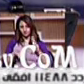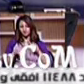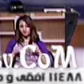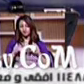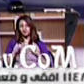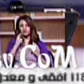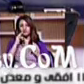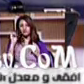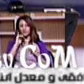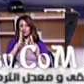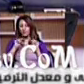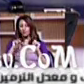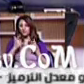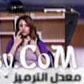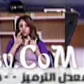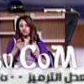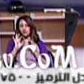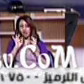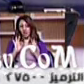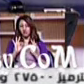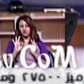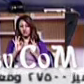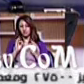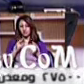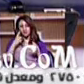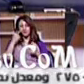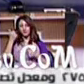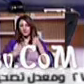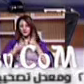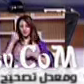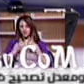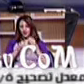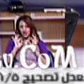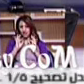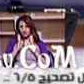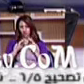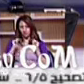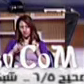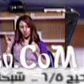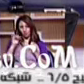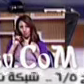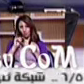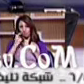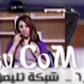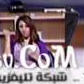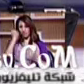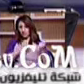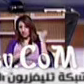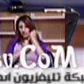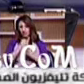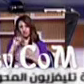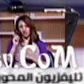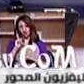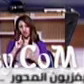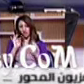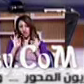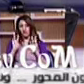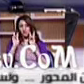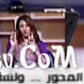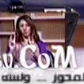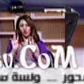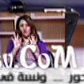الكبير والاختبار الكبير لجميع هذه الايام هو اختبار واختيار بين الدم وبين حقن الدم ووقف النزيف